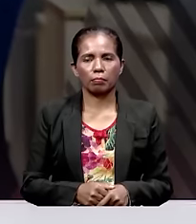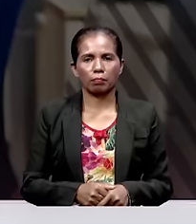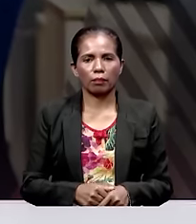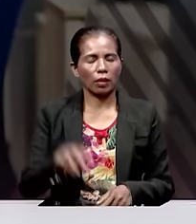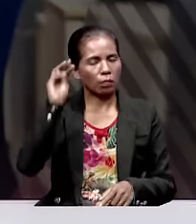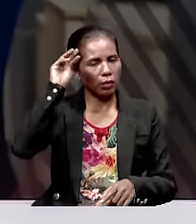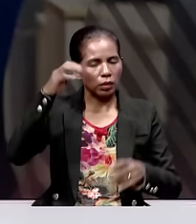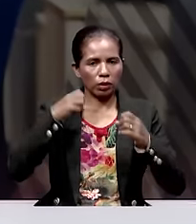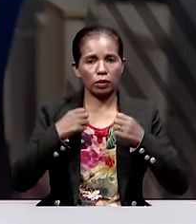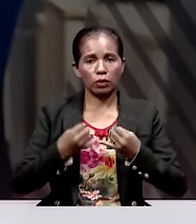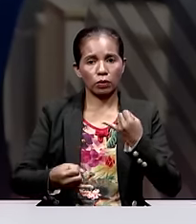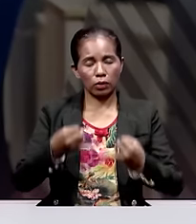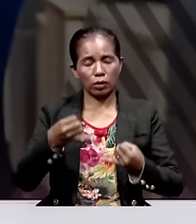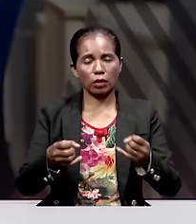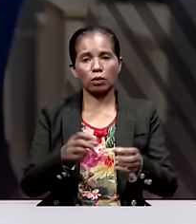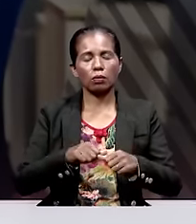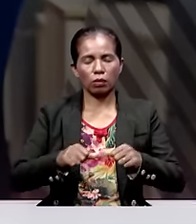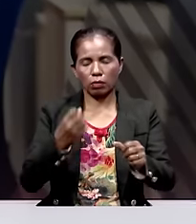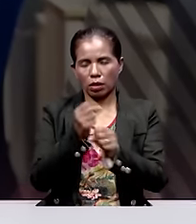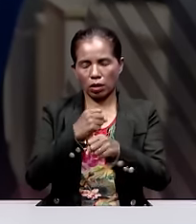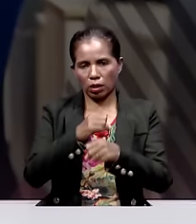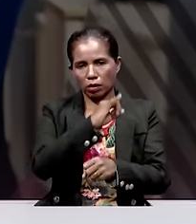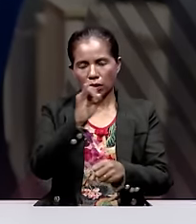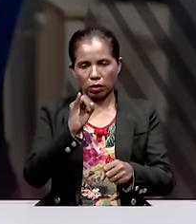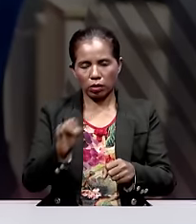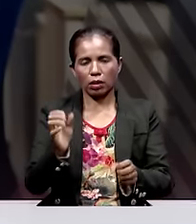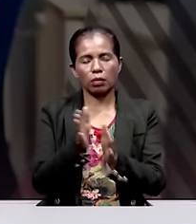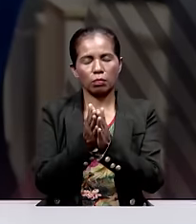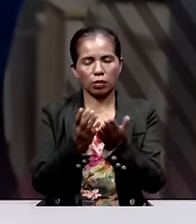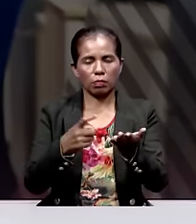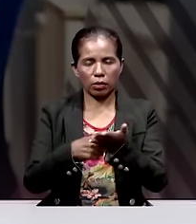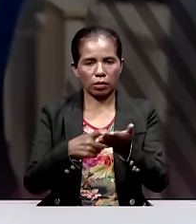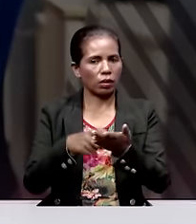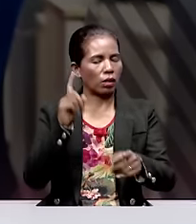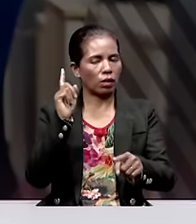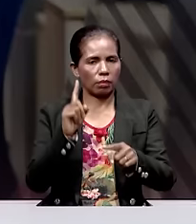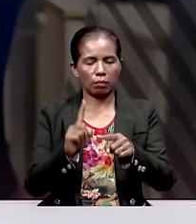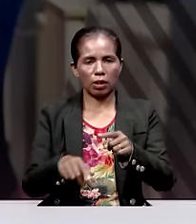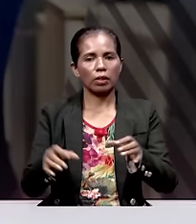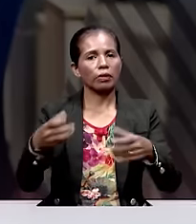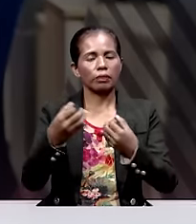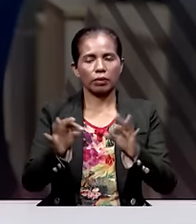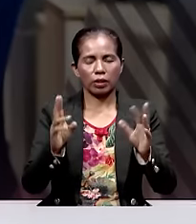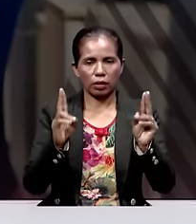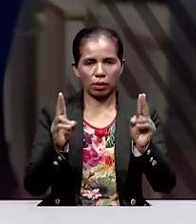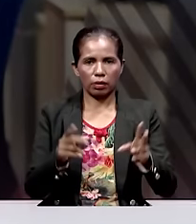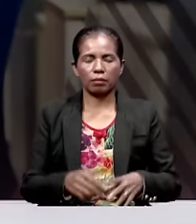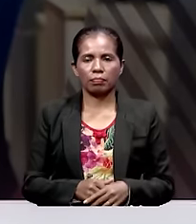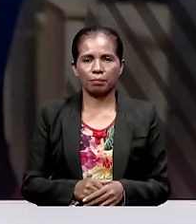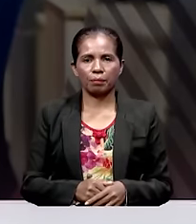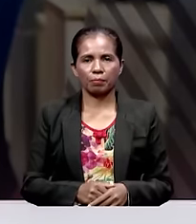Ministério da Justiça continua a aquisição a tubele garante caderneta passaporte labele rotula lais.